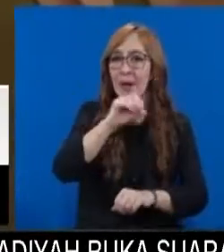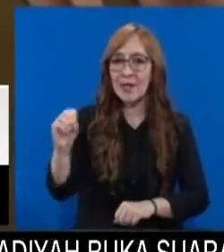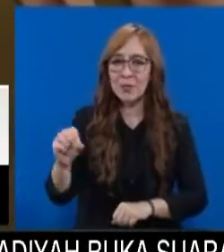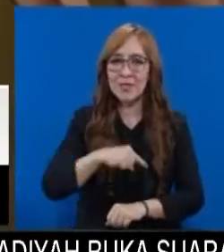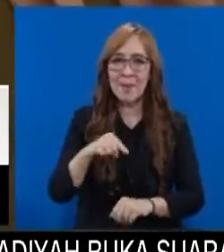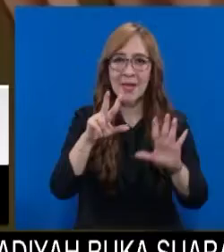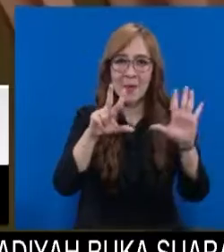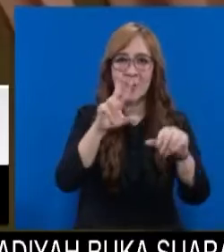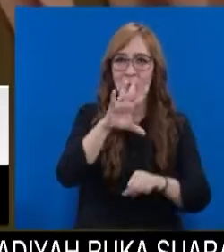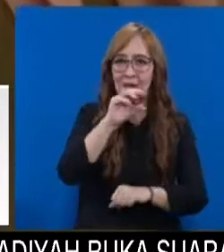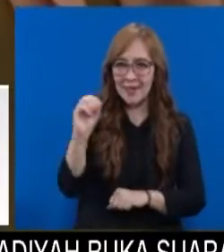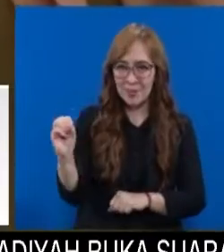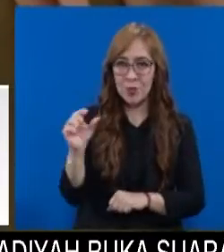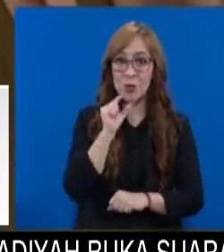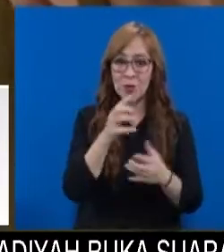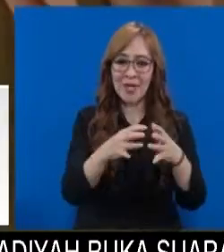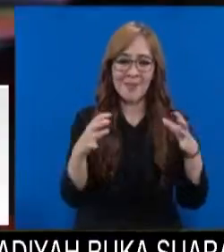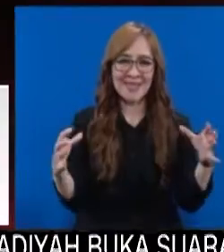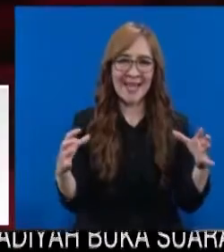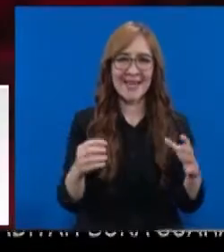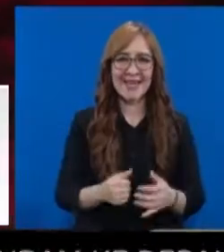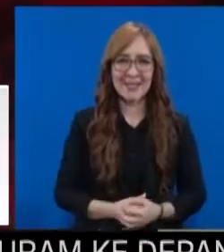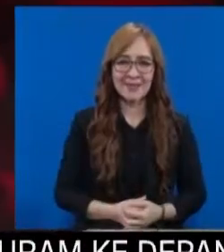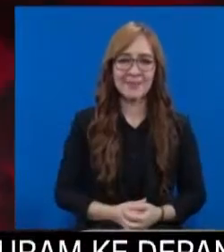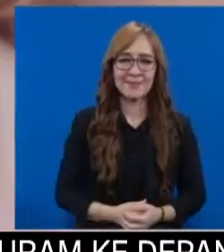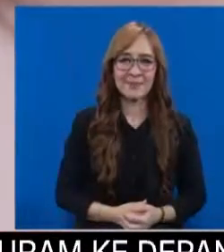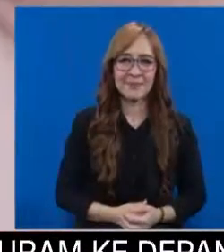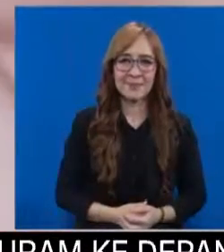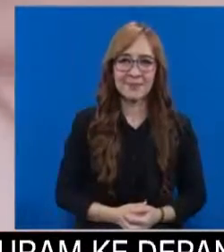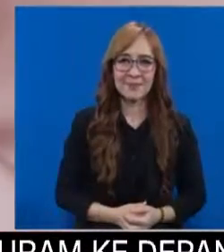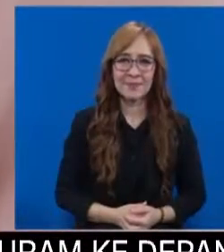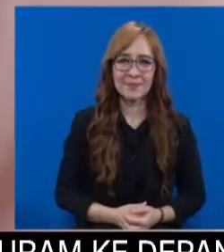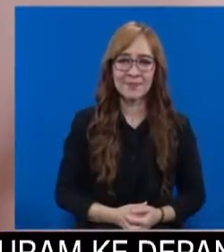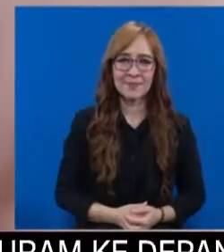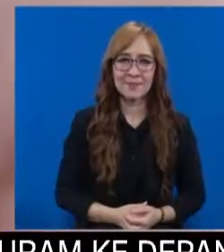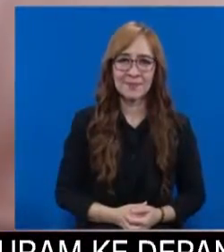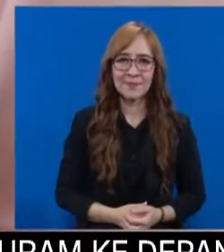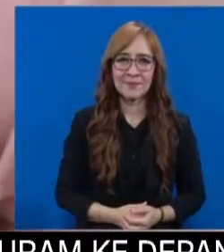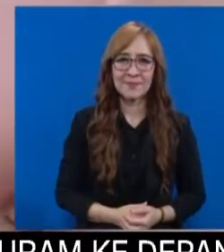ukuran besar. Tim Liputan CNN Indonesia.